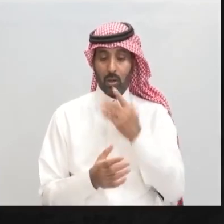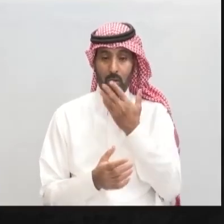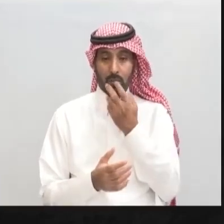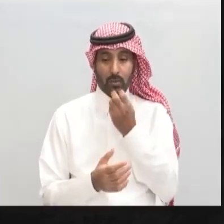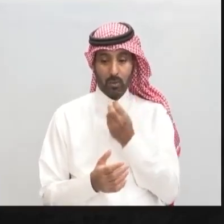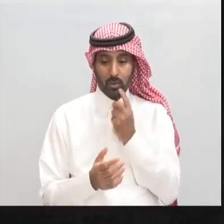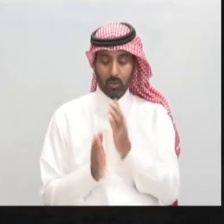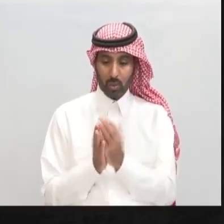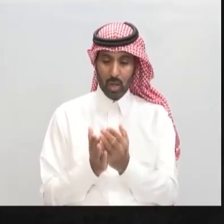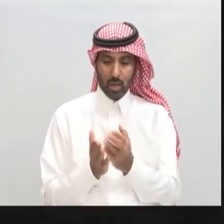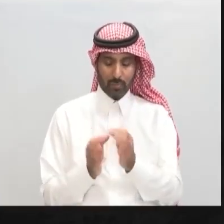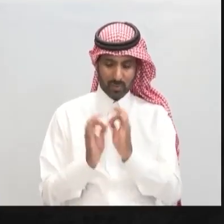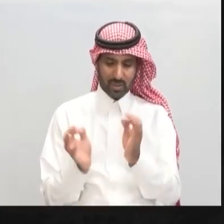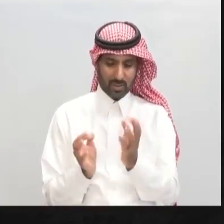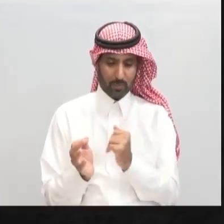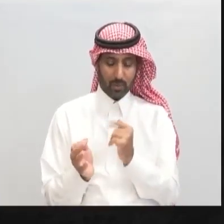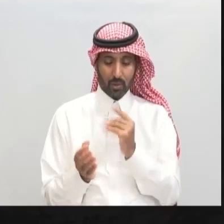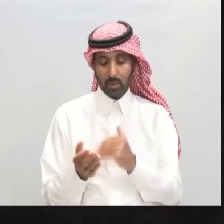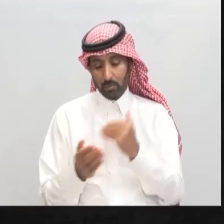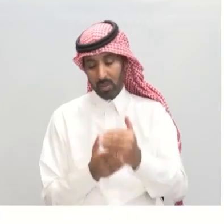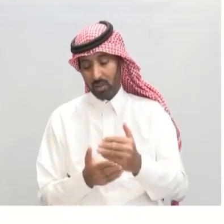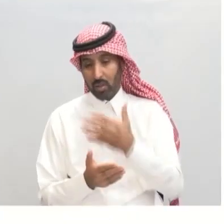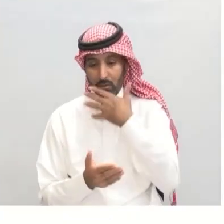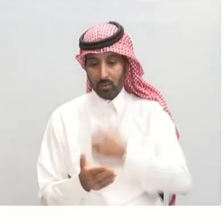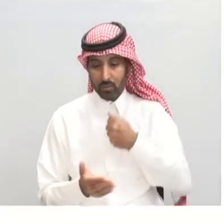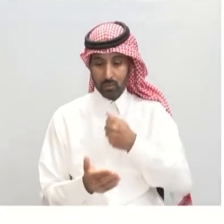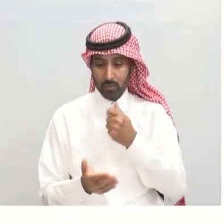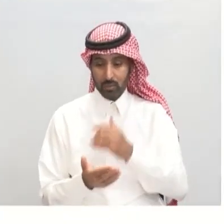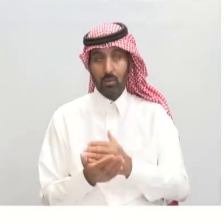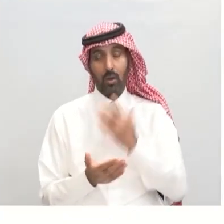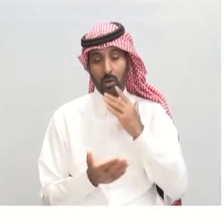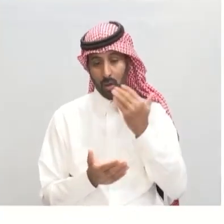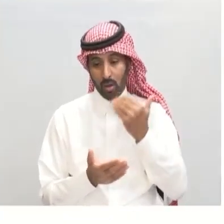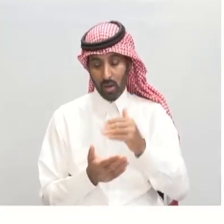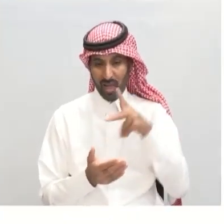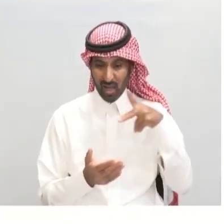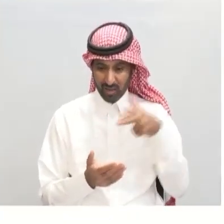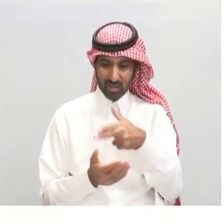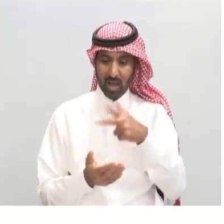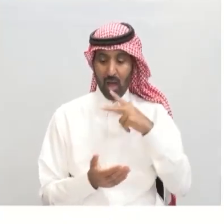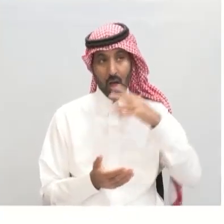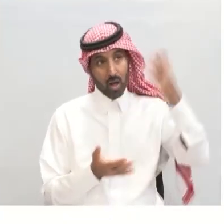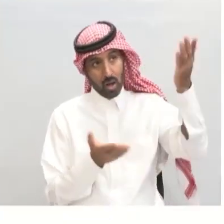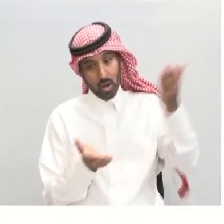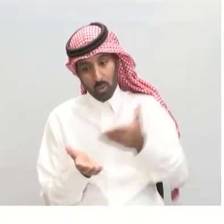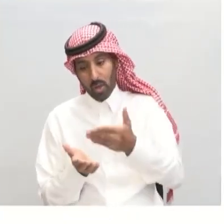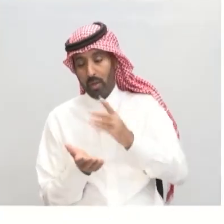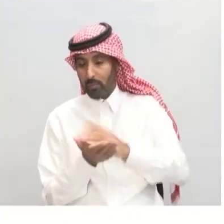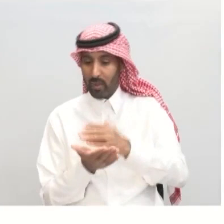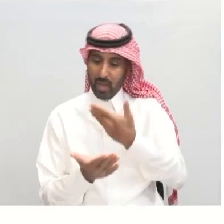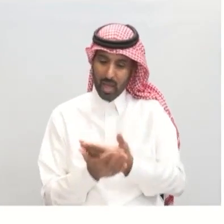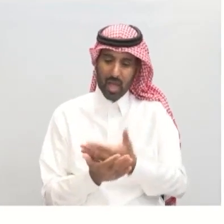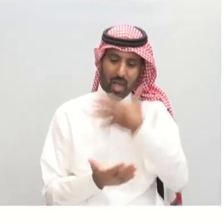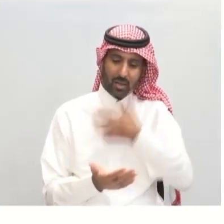لم يكتمل الا بوفاه الرسول عليه الصلاه والسلام وانقطاع الوحي ما هو السبب الثاني كذلك